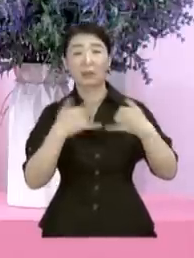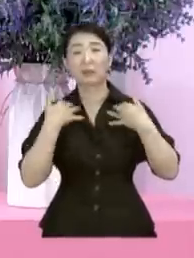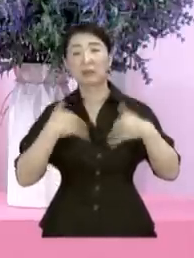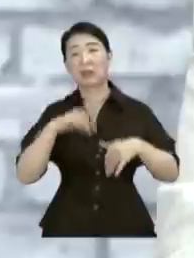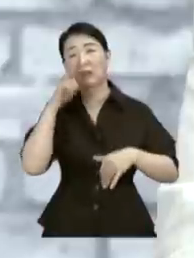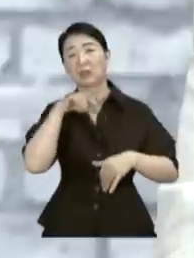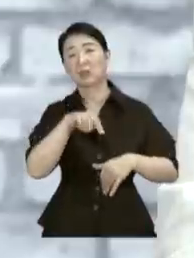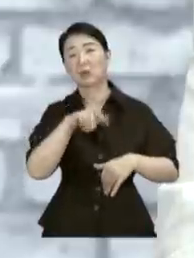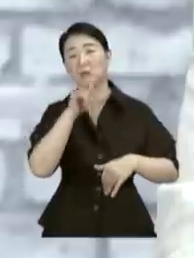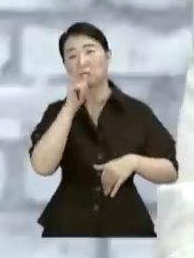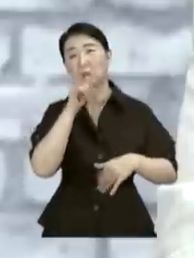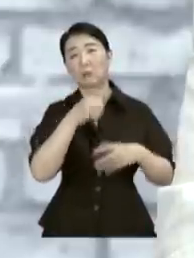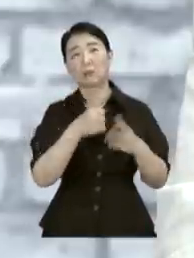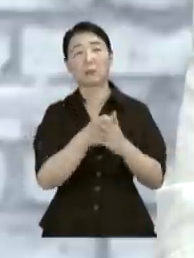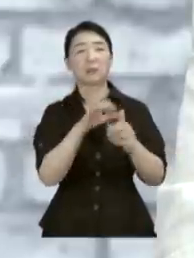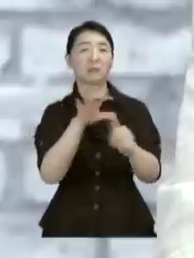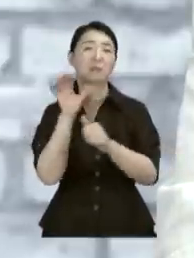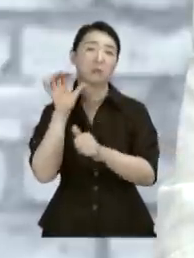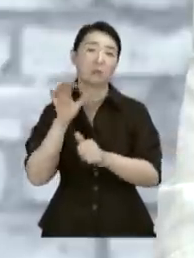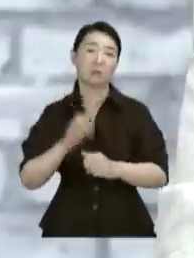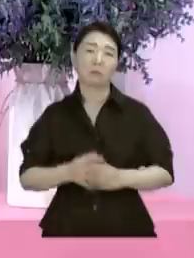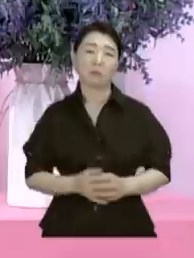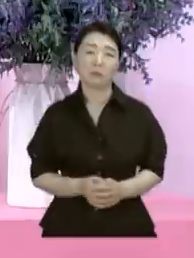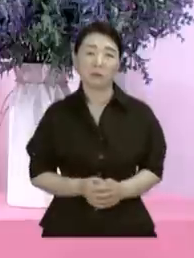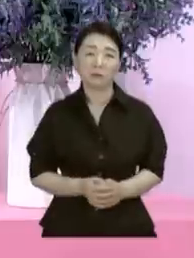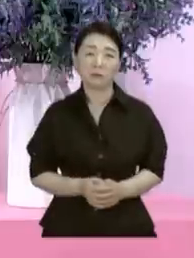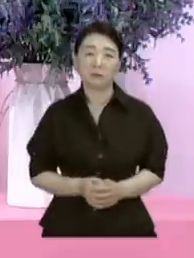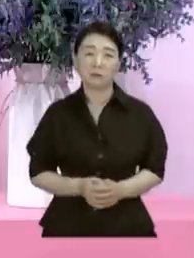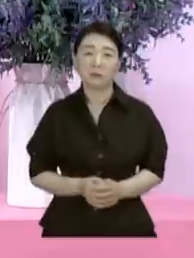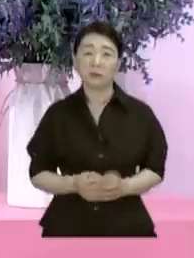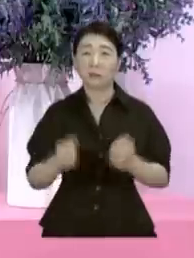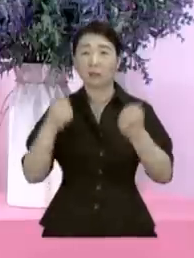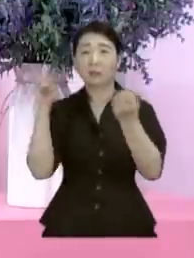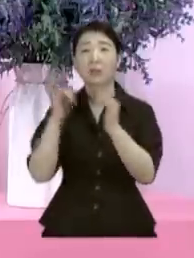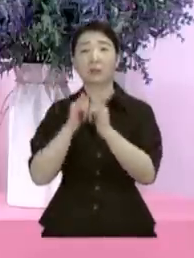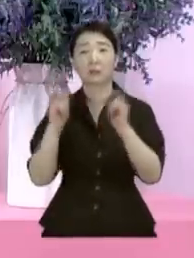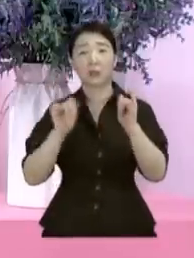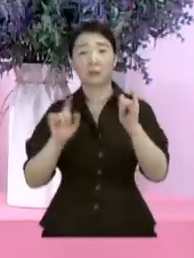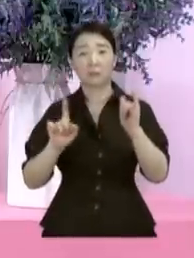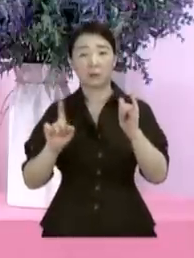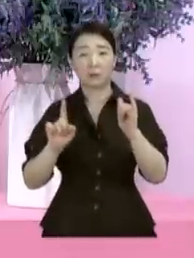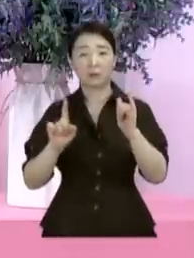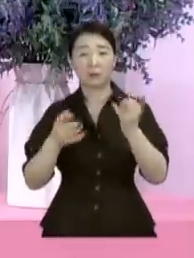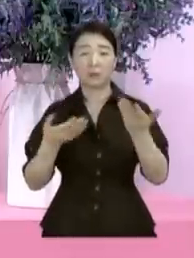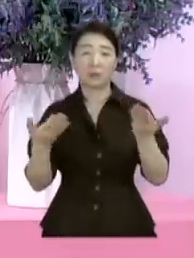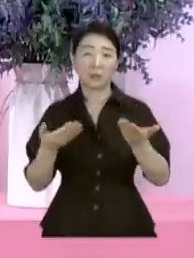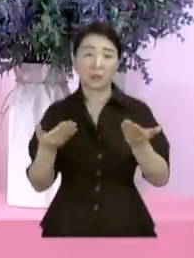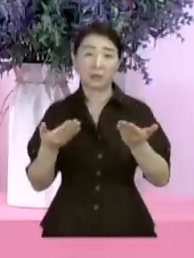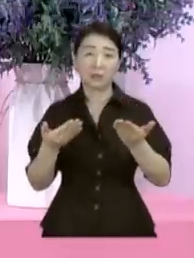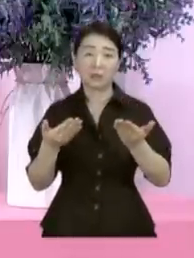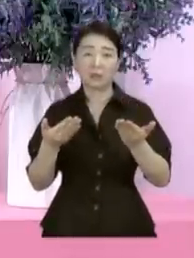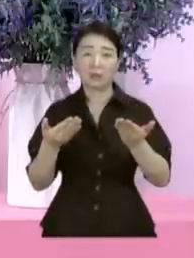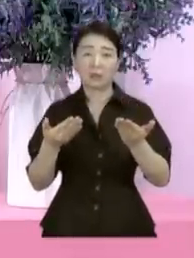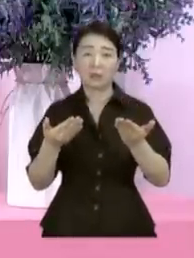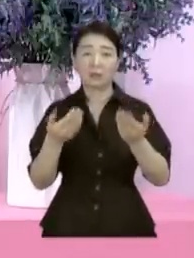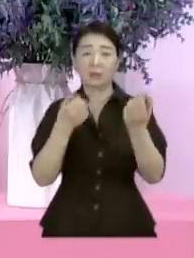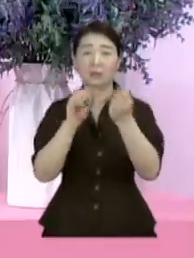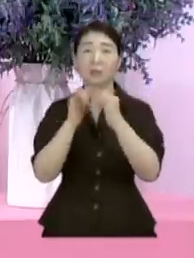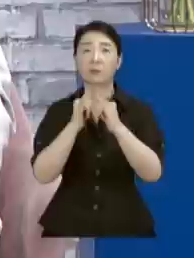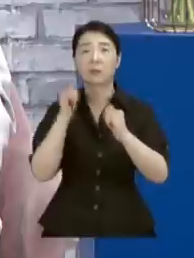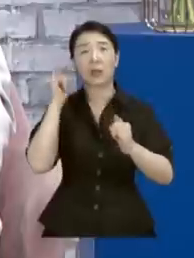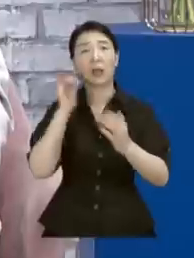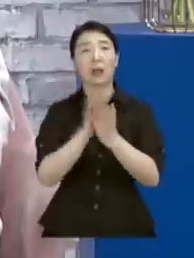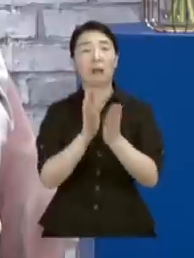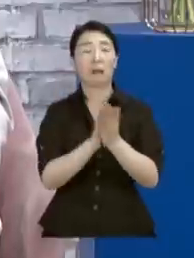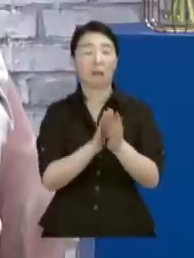또 이용해서 그렇게 하기도 하고 예, 또 어떨 때는 탈북민들이 또 그런 일들을 또